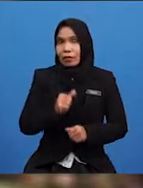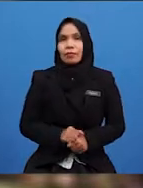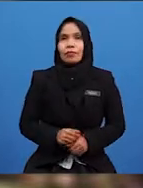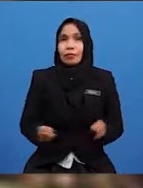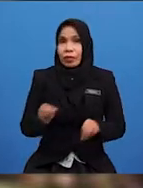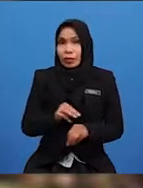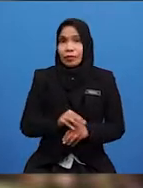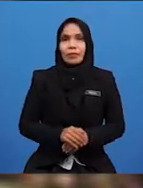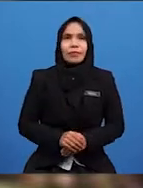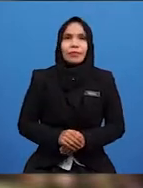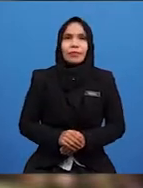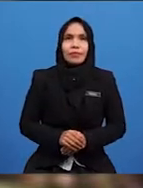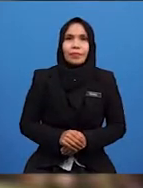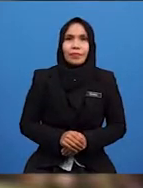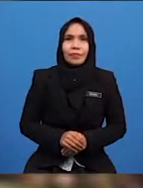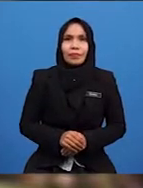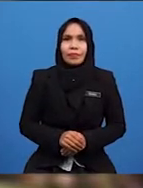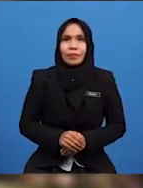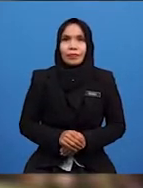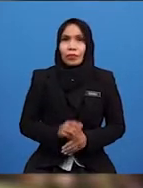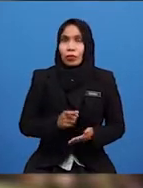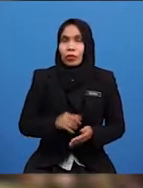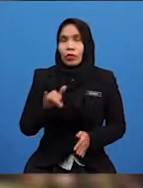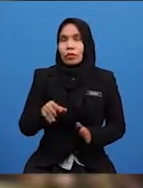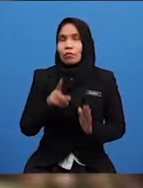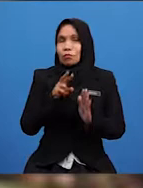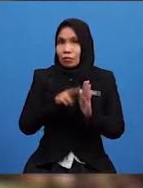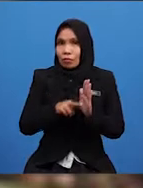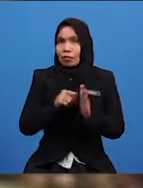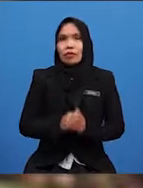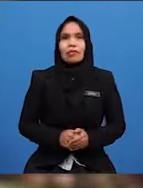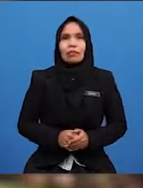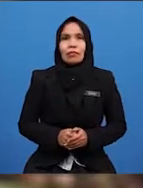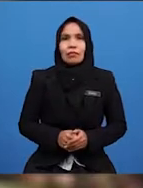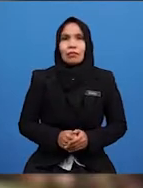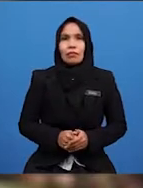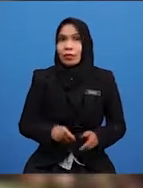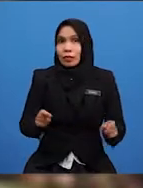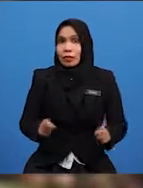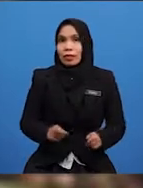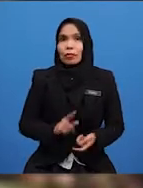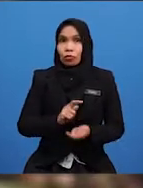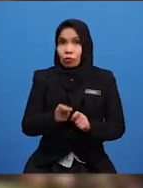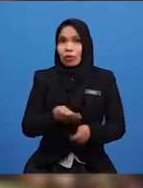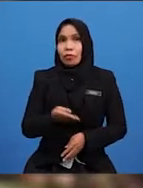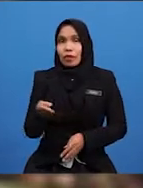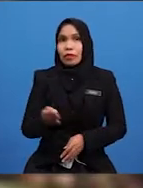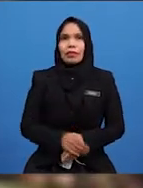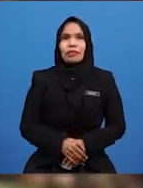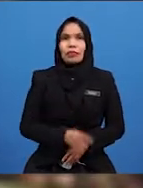oleh Syah Bandar, cukai perdagangan yang rendah, penggunaan sistem tukar barang dan mata